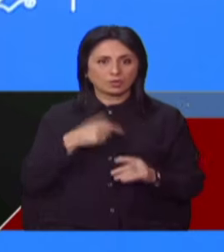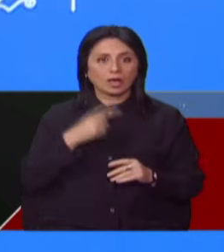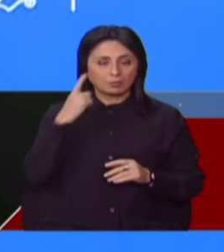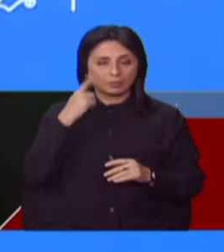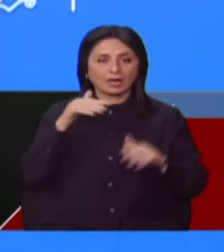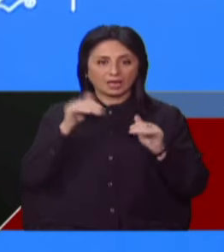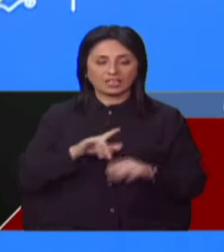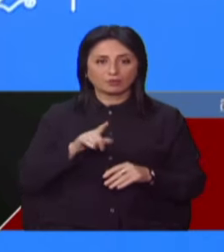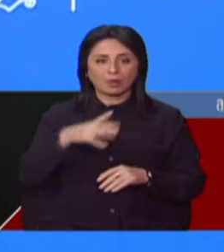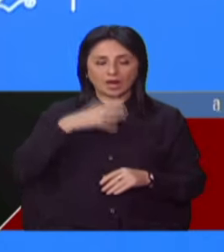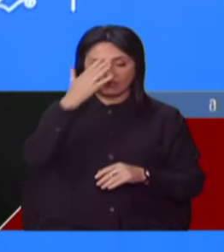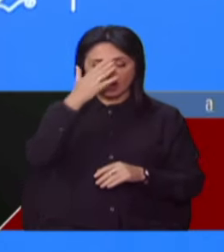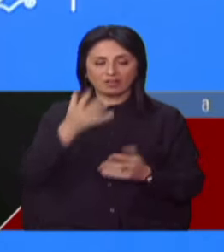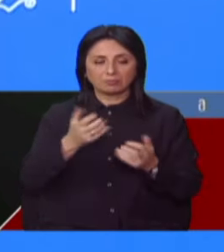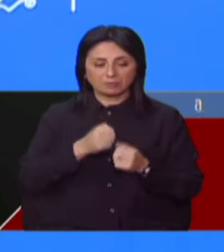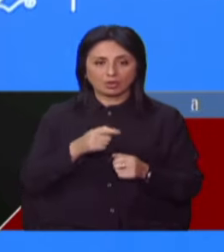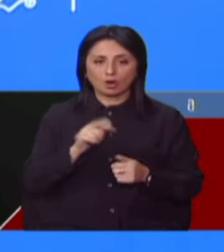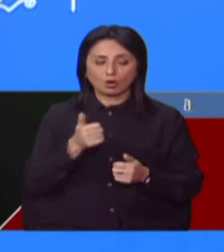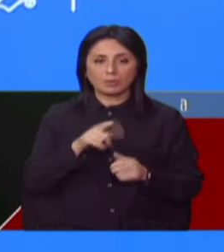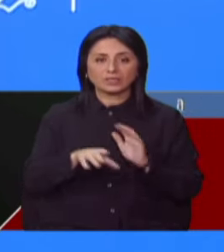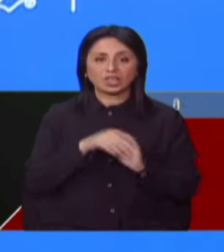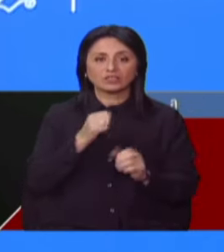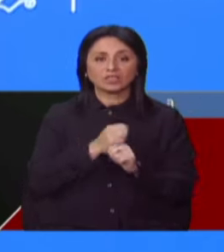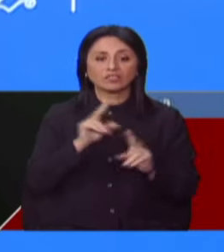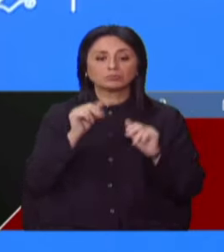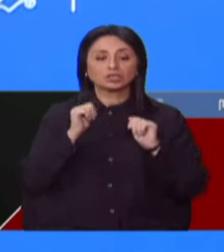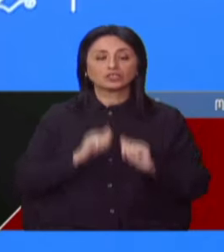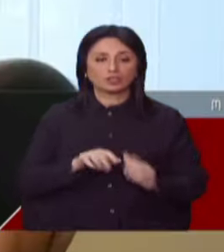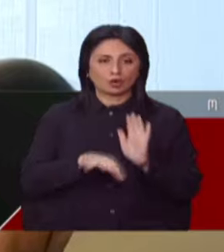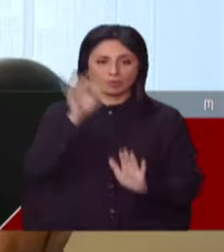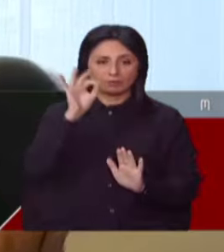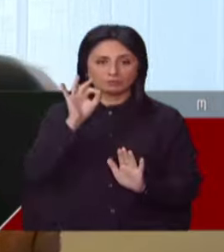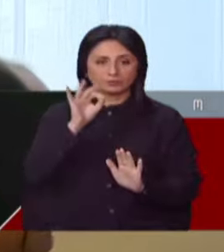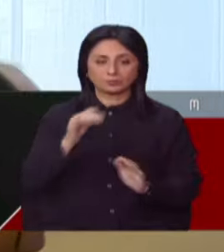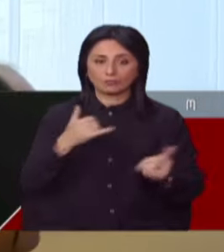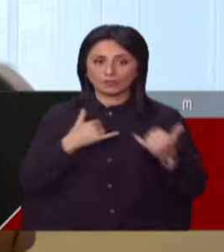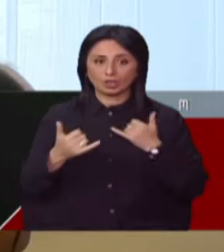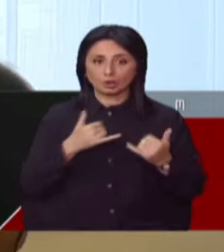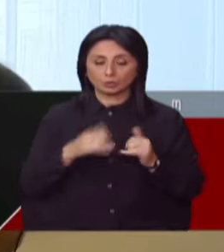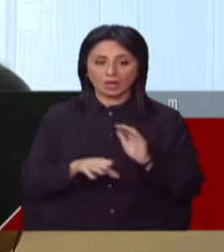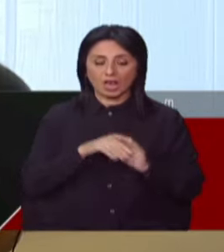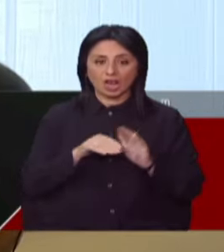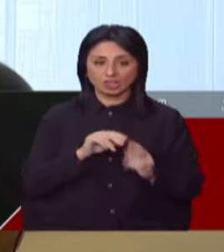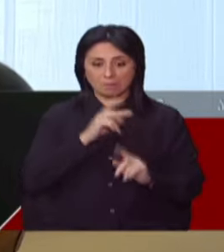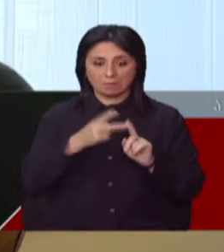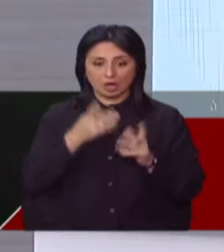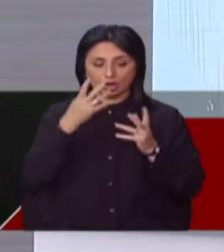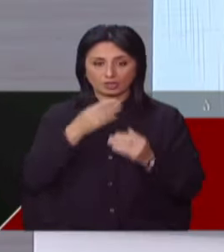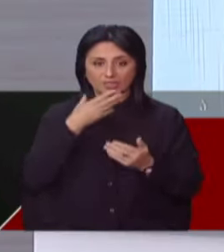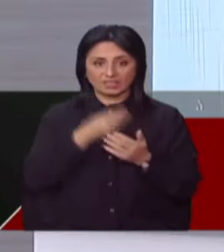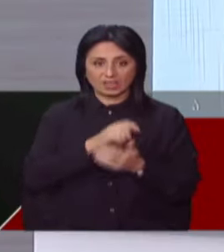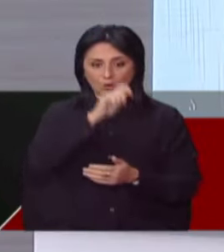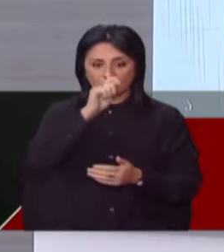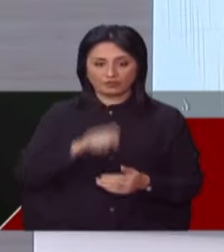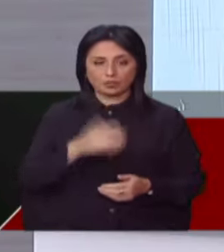გვესმის გადაწყვეტილება, რომელიც ქართველმა ხალხმა მიიღო, რომელმაც არჩევანი გააკეთა მშვიდობის მიმართულებით. სტუმარს, რომელმაც არჩევნებიდან მეორე დღეს საკუთარი